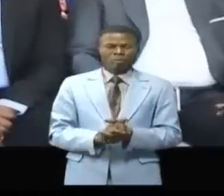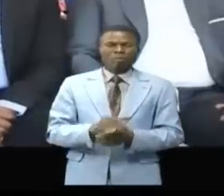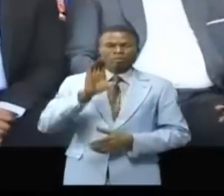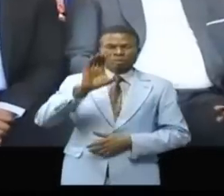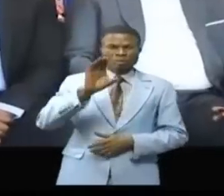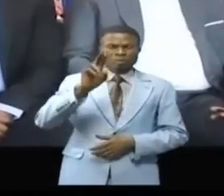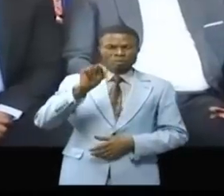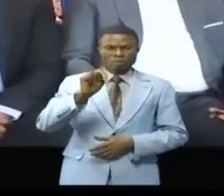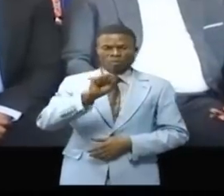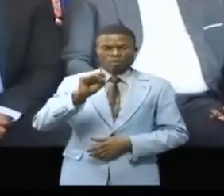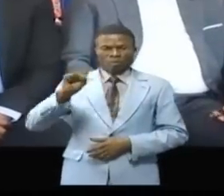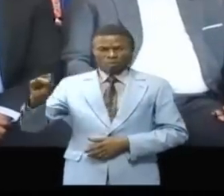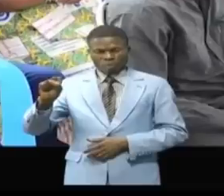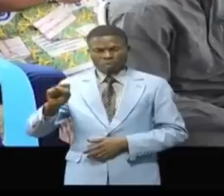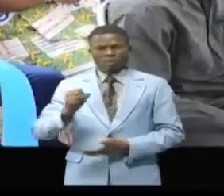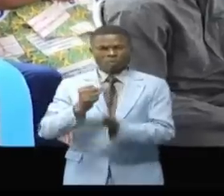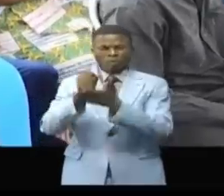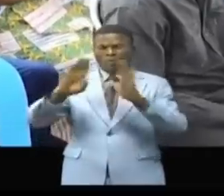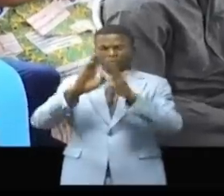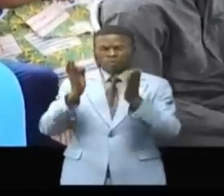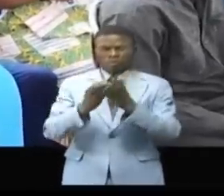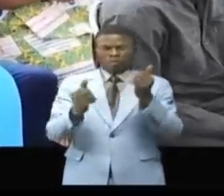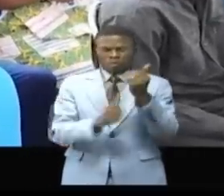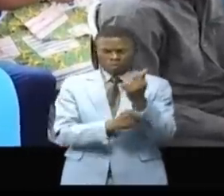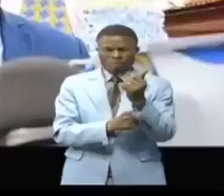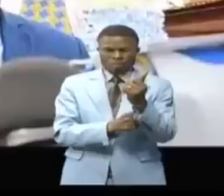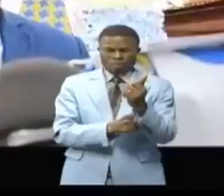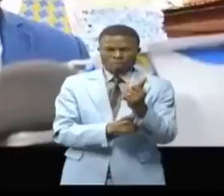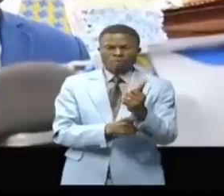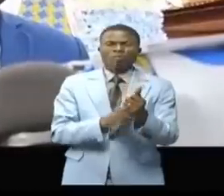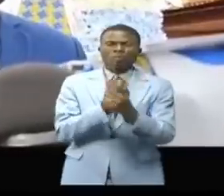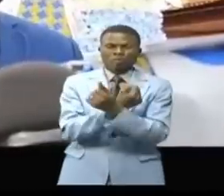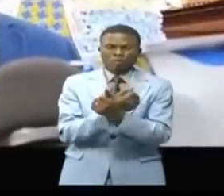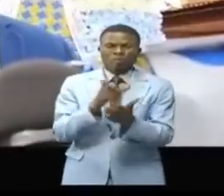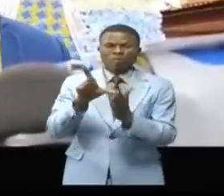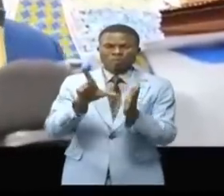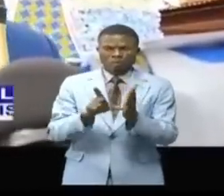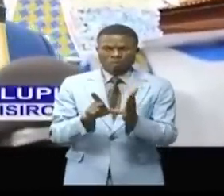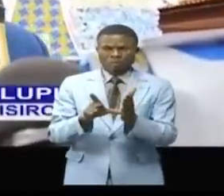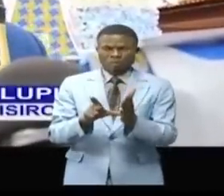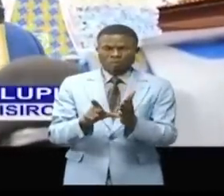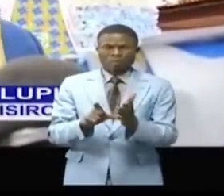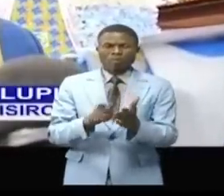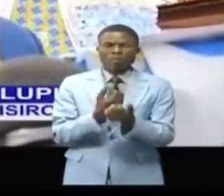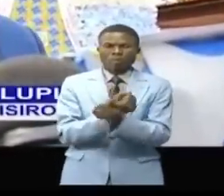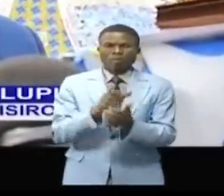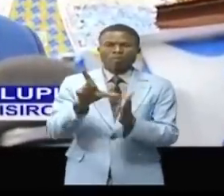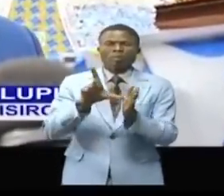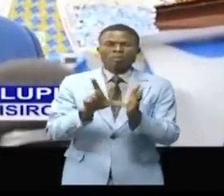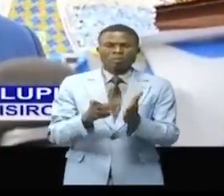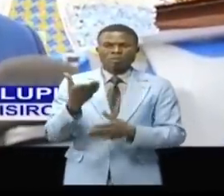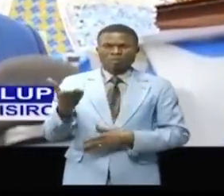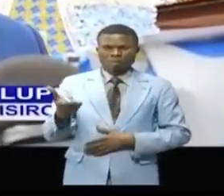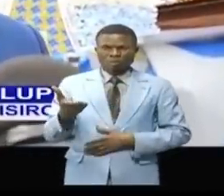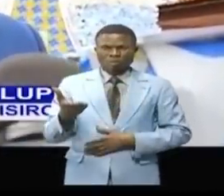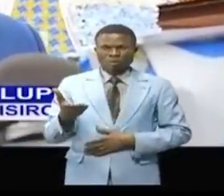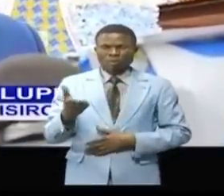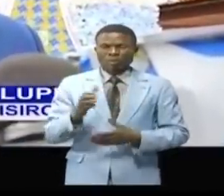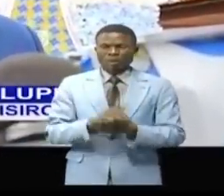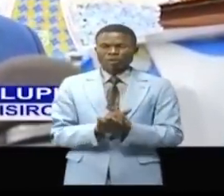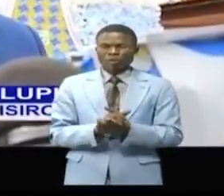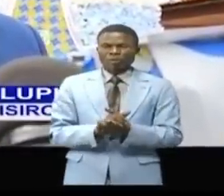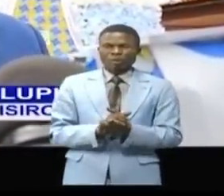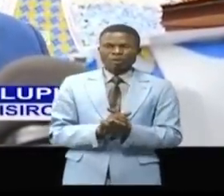attire l'attention de ses partenaires sur ce qui suit. Nous demandons à nos partenaires de se conformer à la législation en matière de